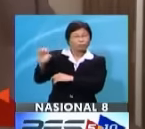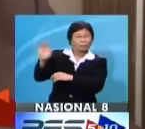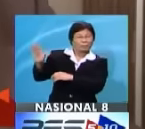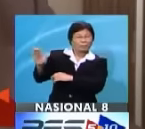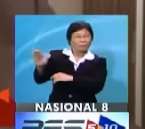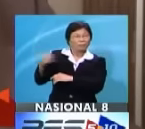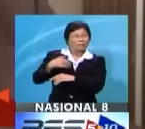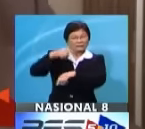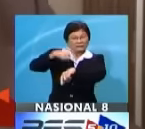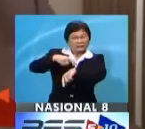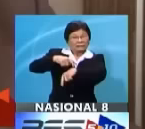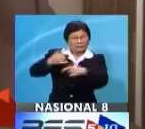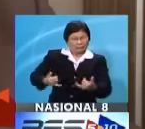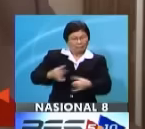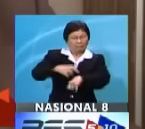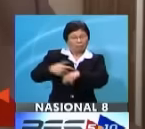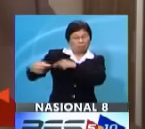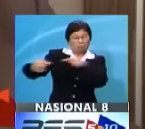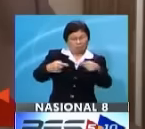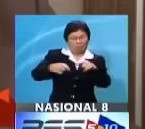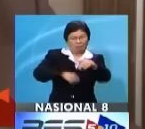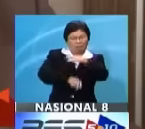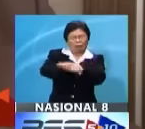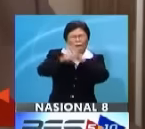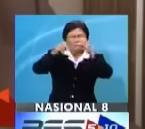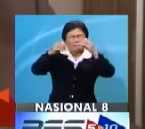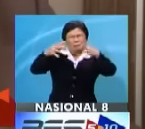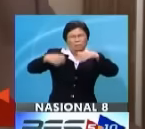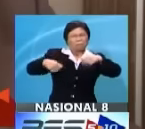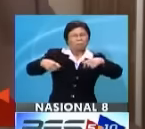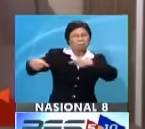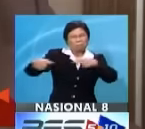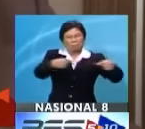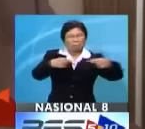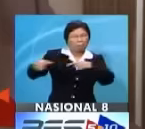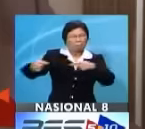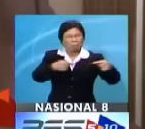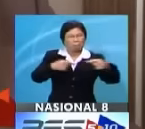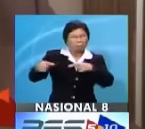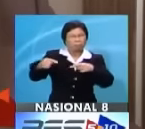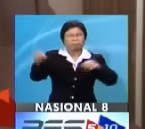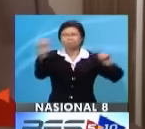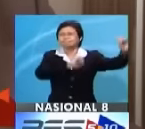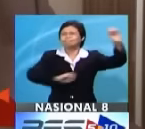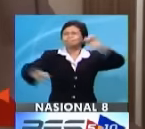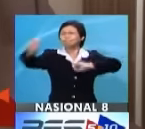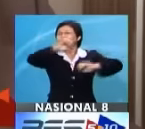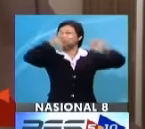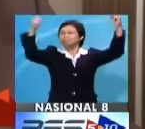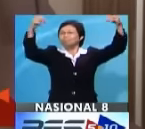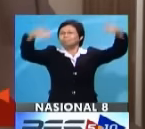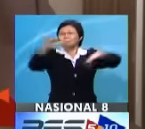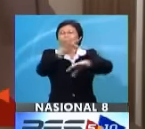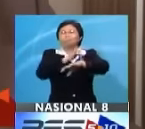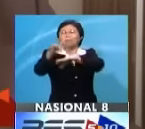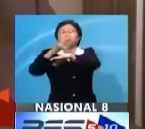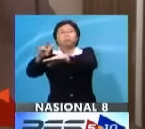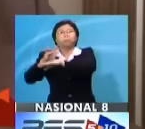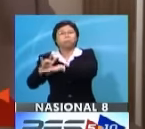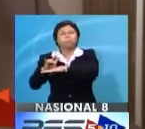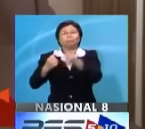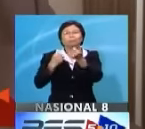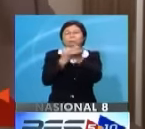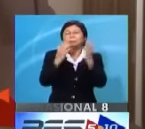even this season there are many matches that have been played in empty stadiums. So